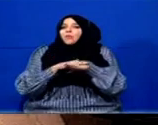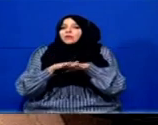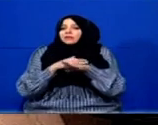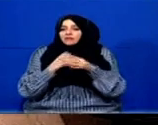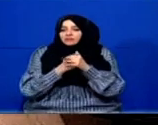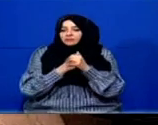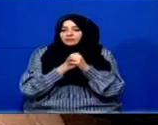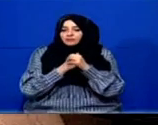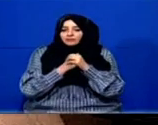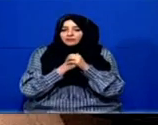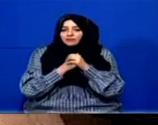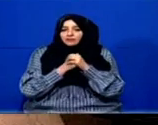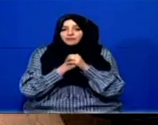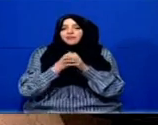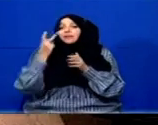هو الوقت